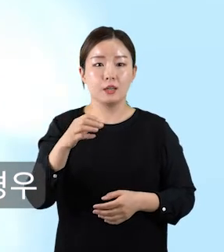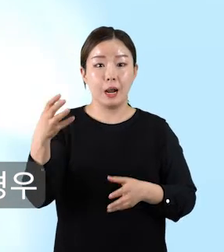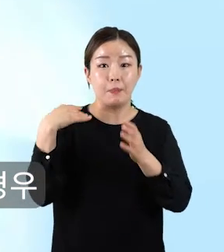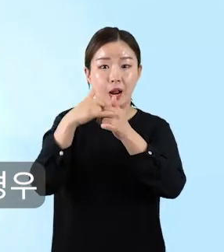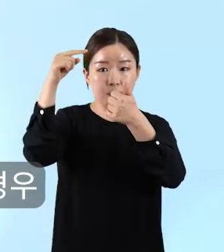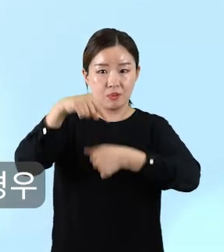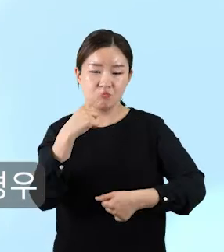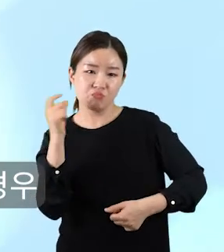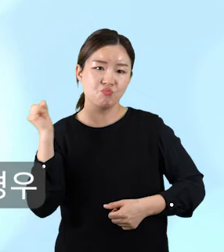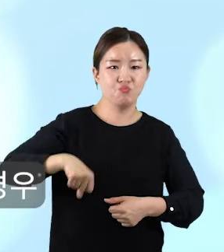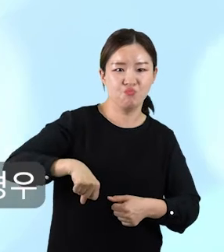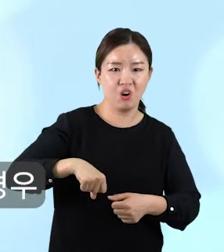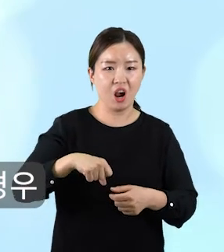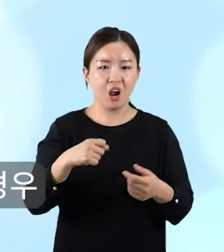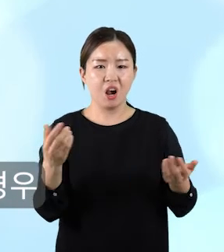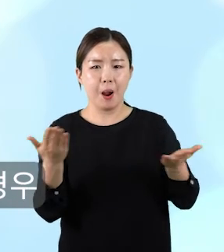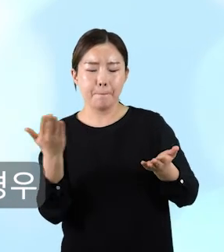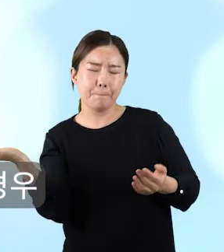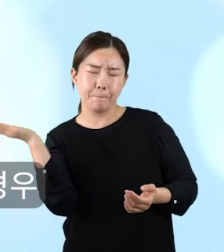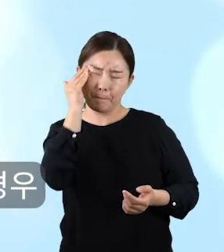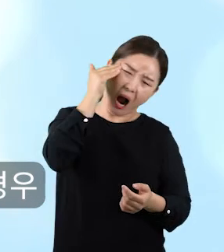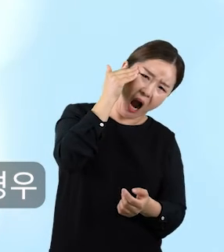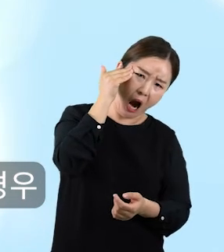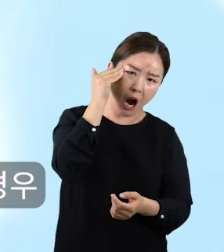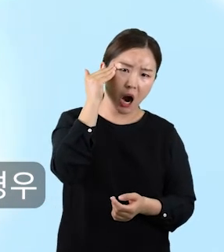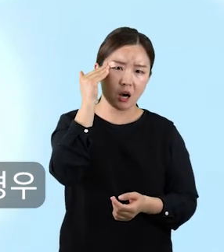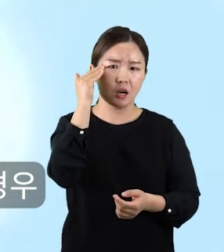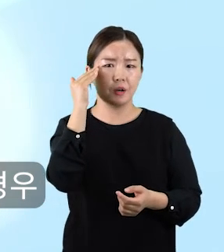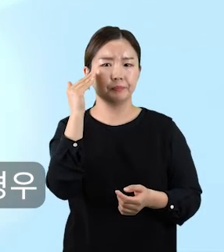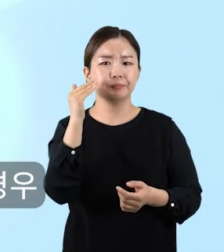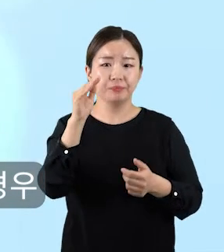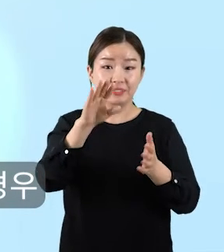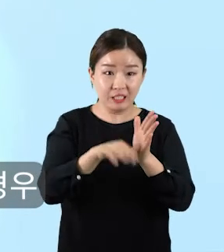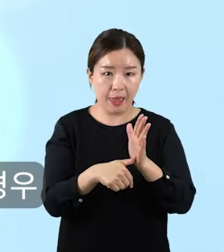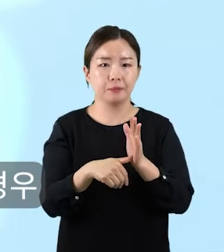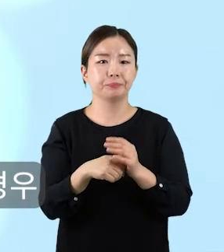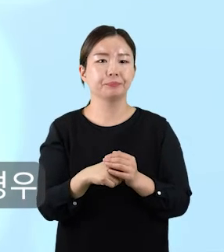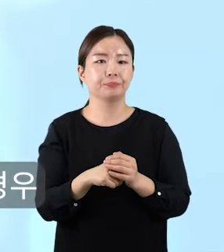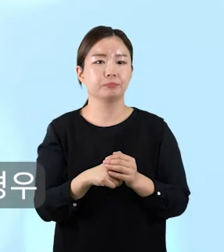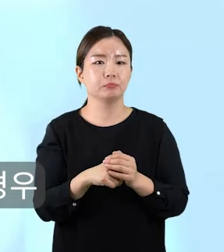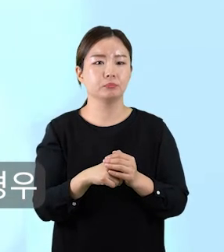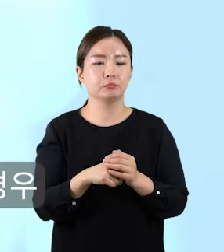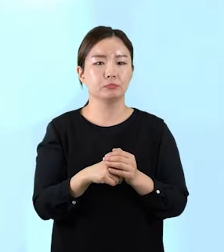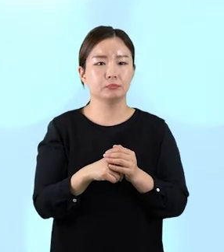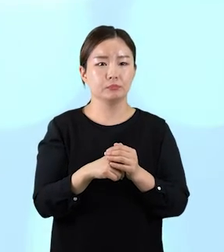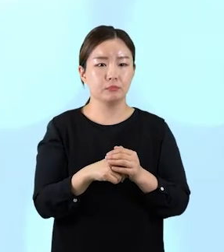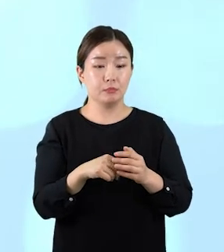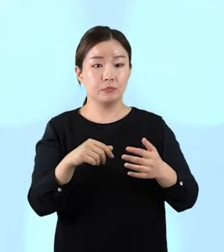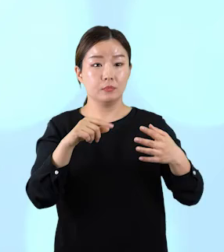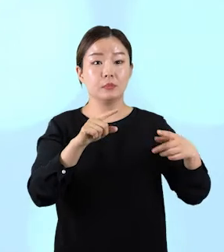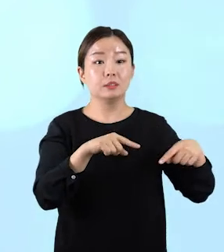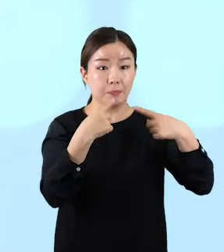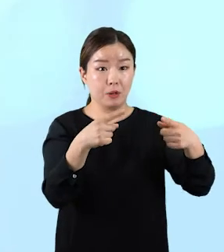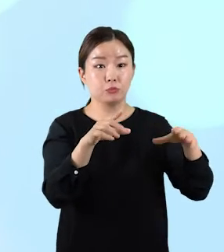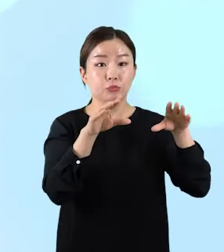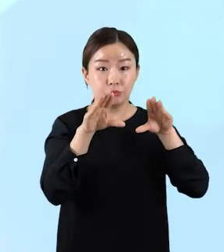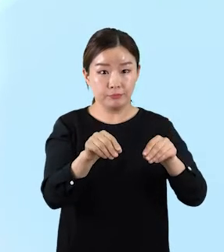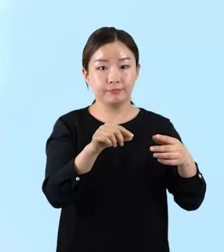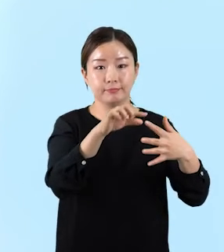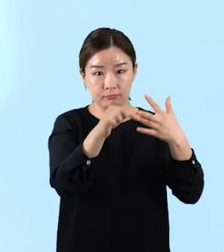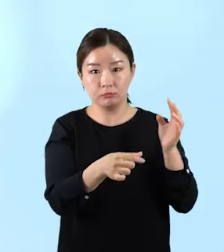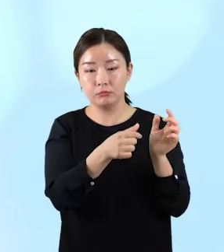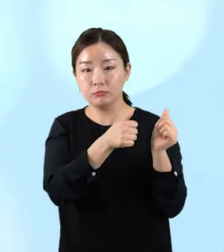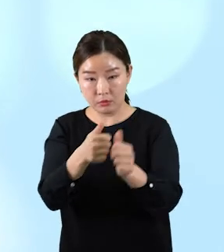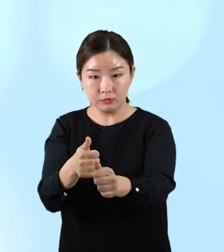담당 직원의 정당한 지시를 따르지 않는 경우 등의 사유로 사업에 지장을 초래했을 경우 참여 중단 절차에 따라